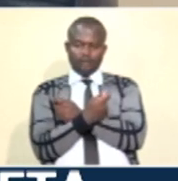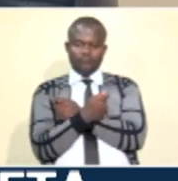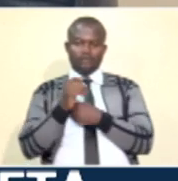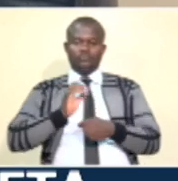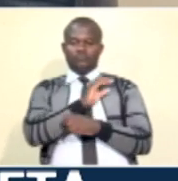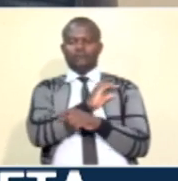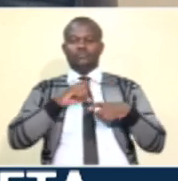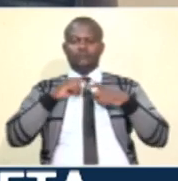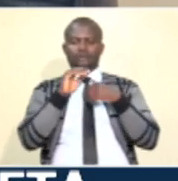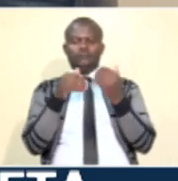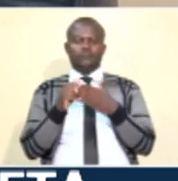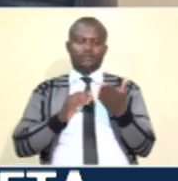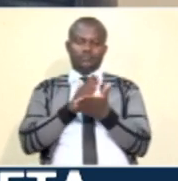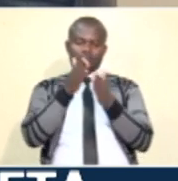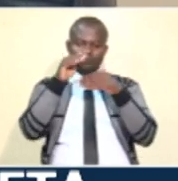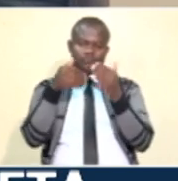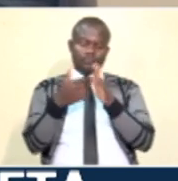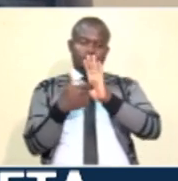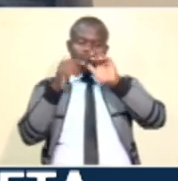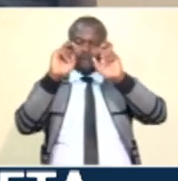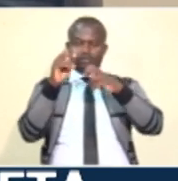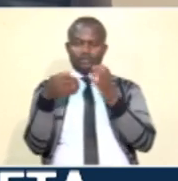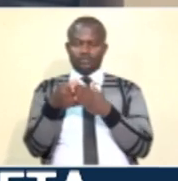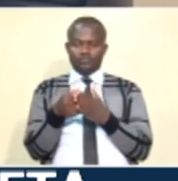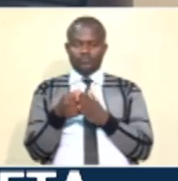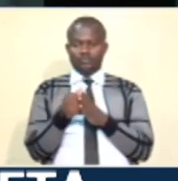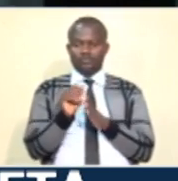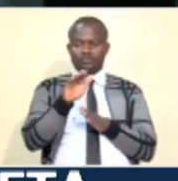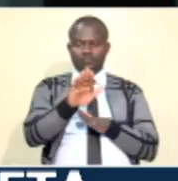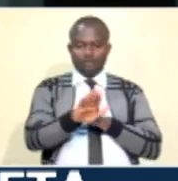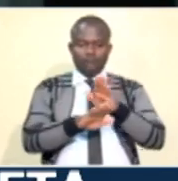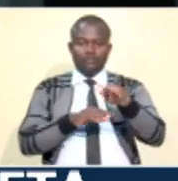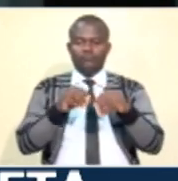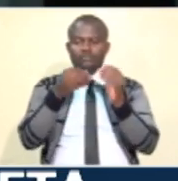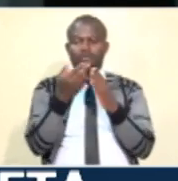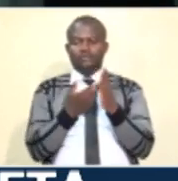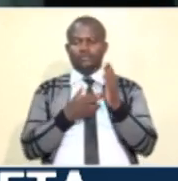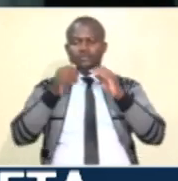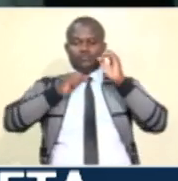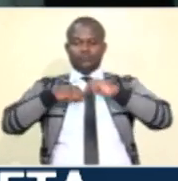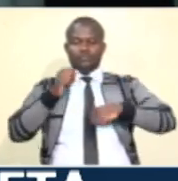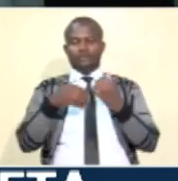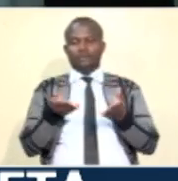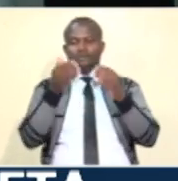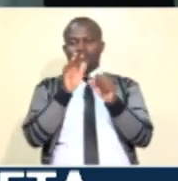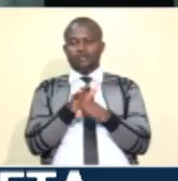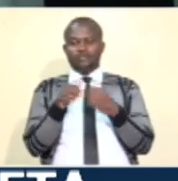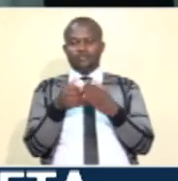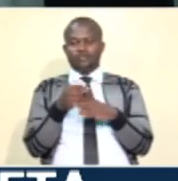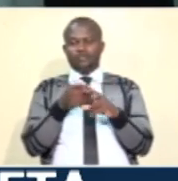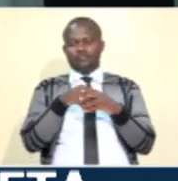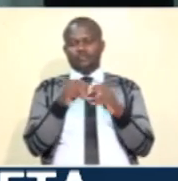komisiyo y'imibereho y'abaturage n'uburenganzira bwa muntu igaragaza ko ari intambwe yatewe aho gutanga raporo z'amapigana byazamutse bikava